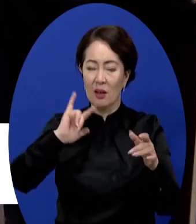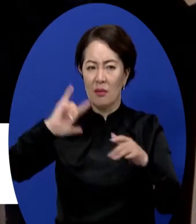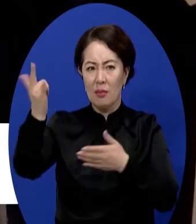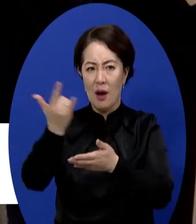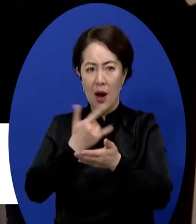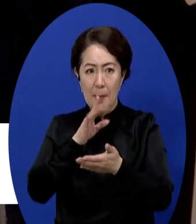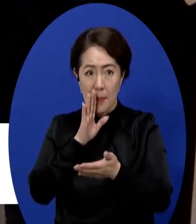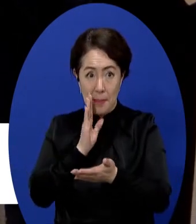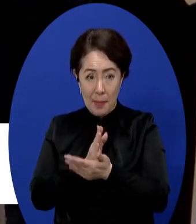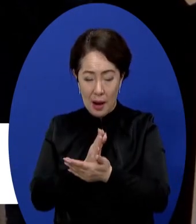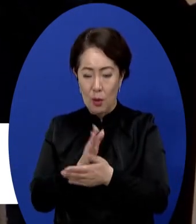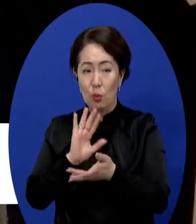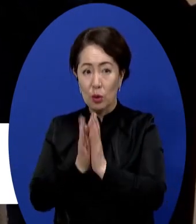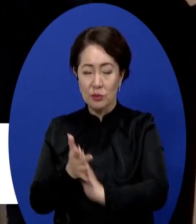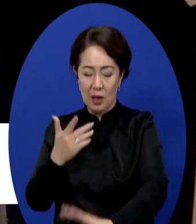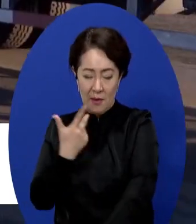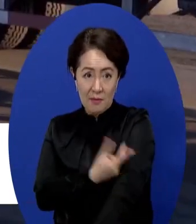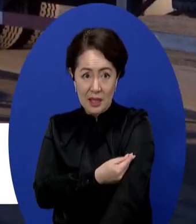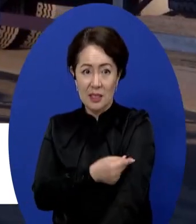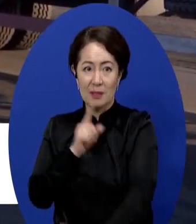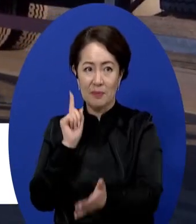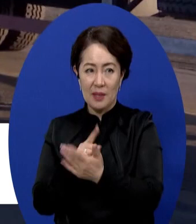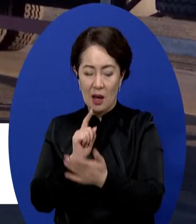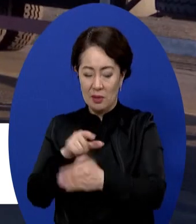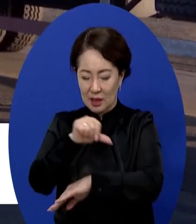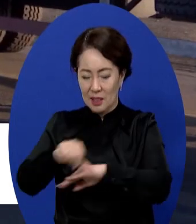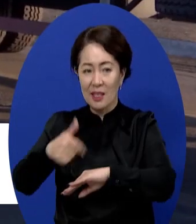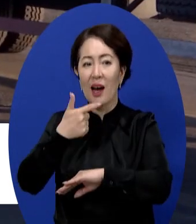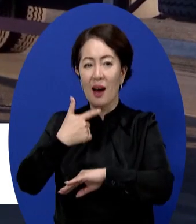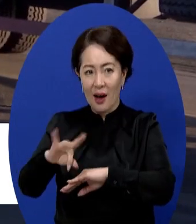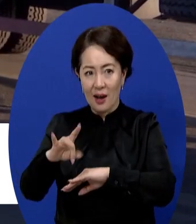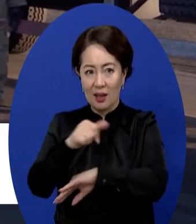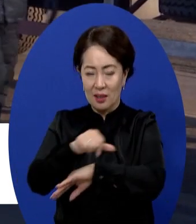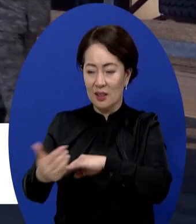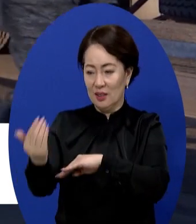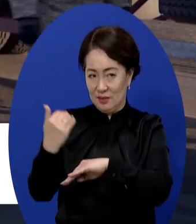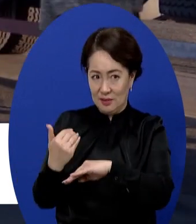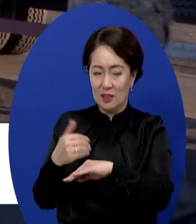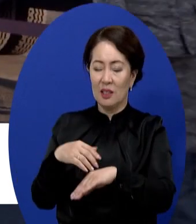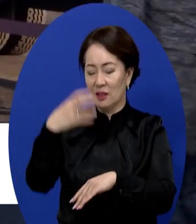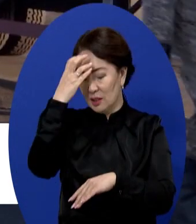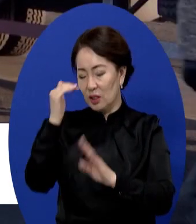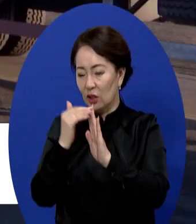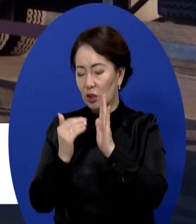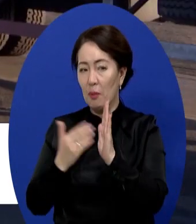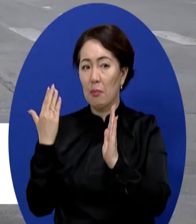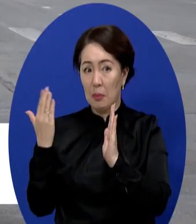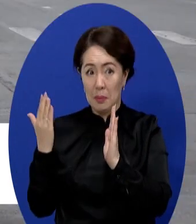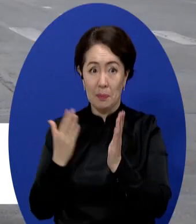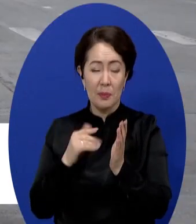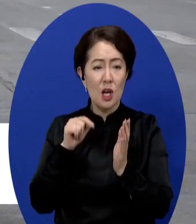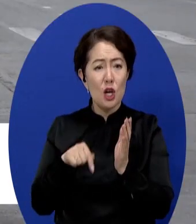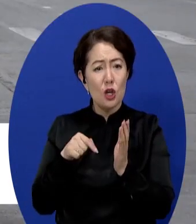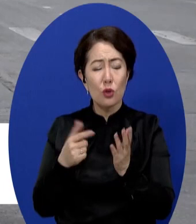хийгдэн, гэхдээ зөвхөн вакцин тамрагдсан иргэнийг хилээр нэвтрүүлнэ гэсэн тайлбарыг засгийн газрын төлөөллөлүүд өгч байна. За энэ удаагийн